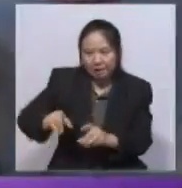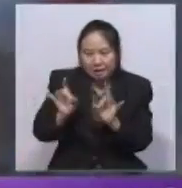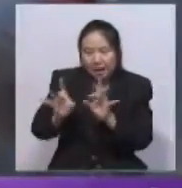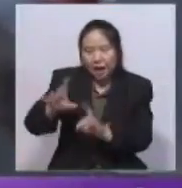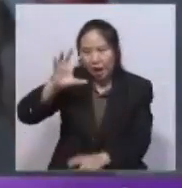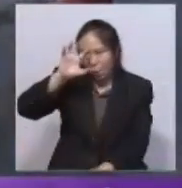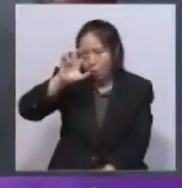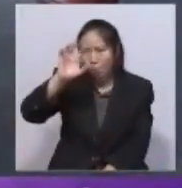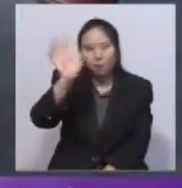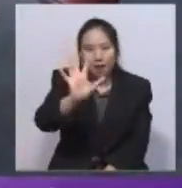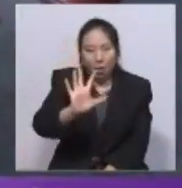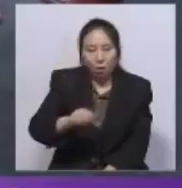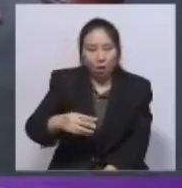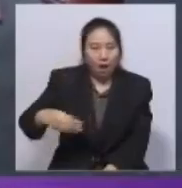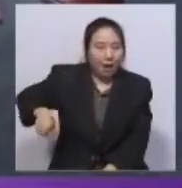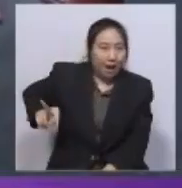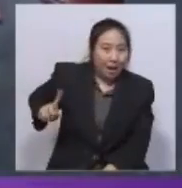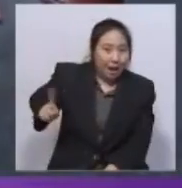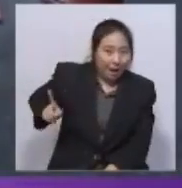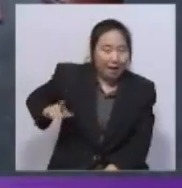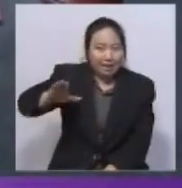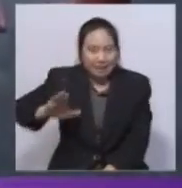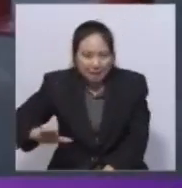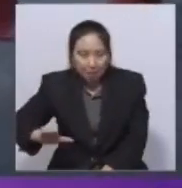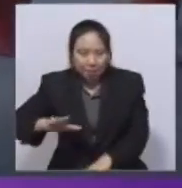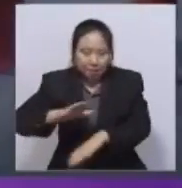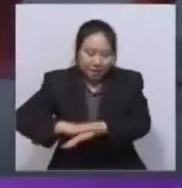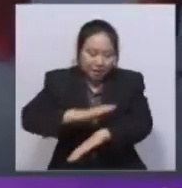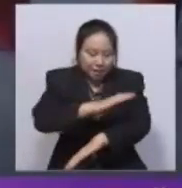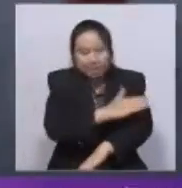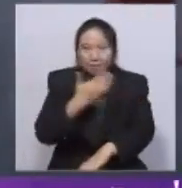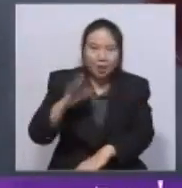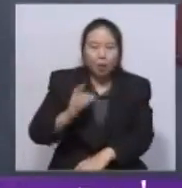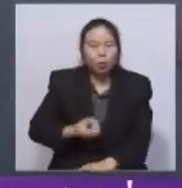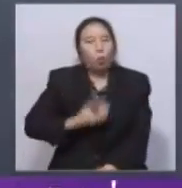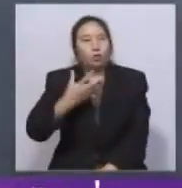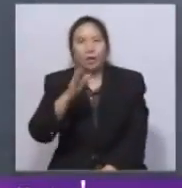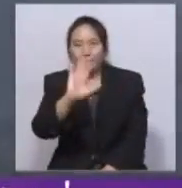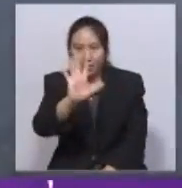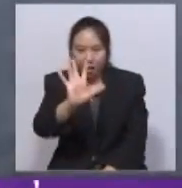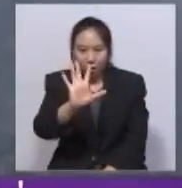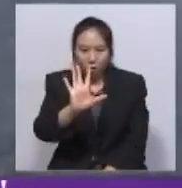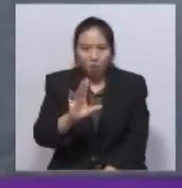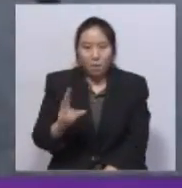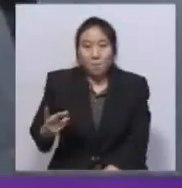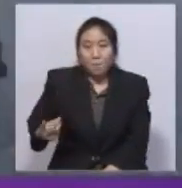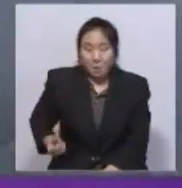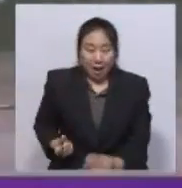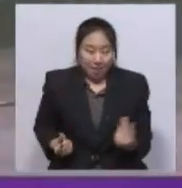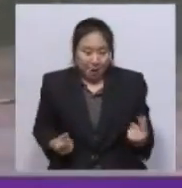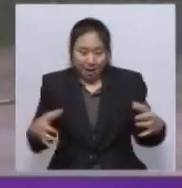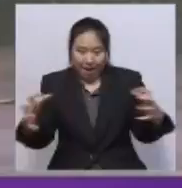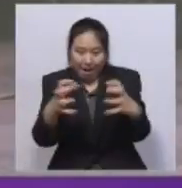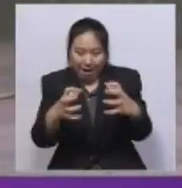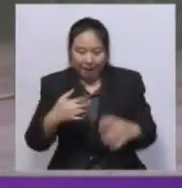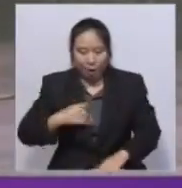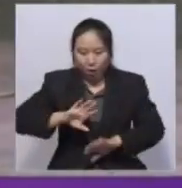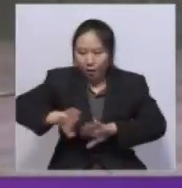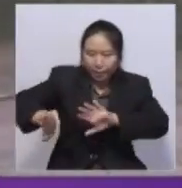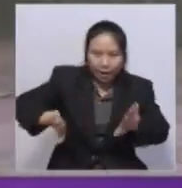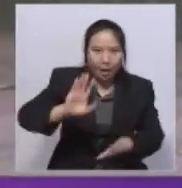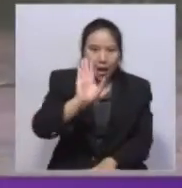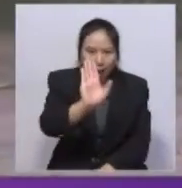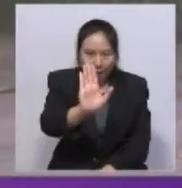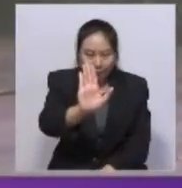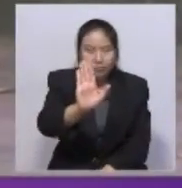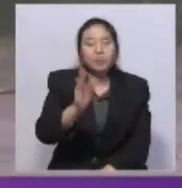หอย่าเหยียบหางหัวตัวขาหรือทำให้สุนัขตกใจอย่าแยกสุนัขที่กำลังกัดกันด้วยมือเปล่าและอย่